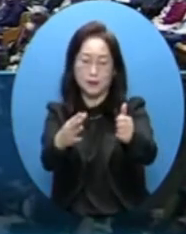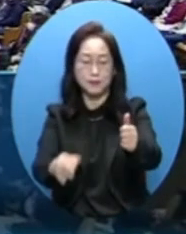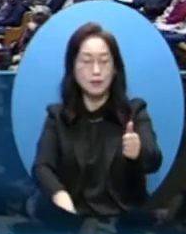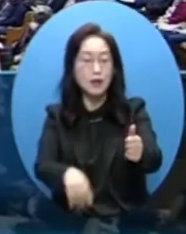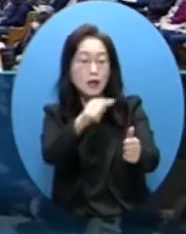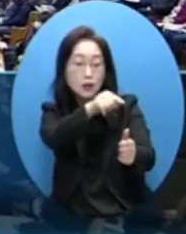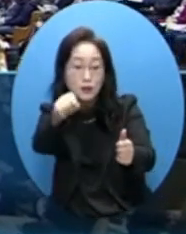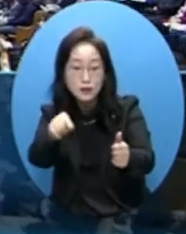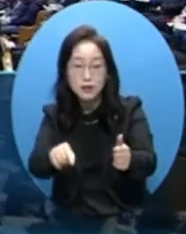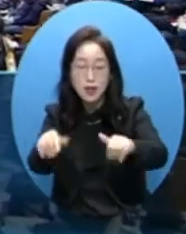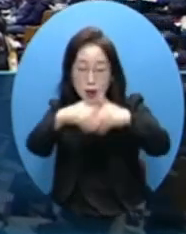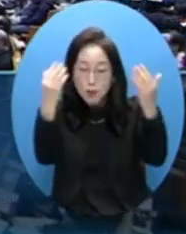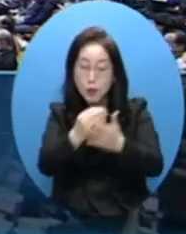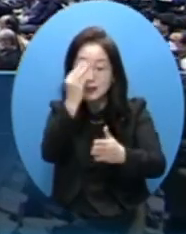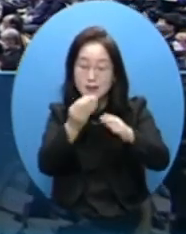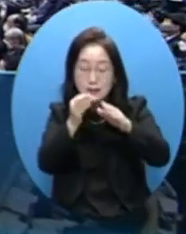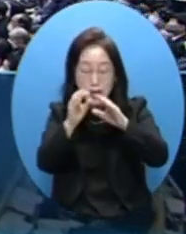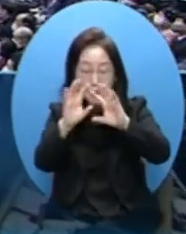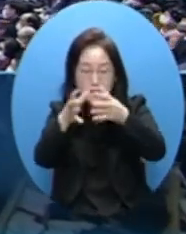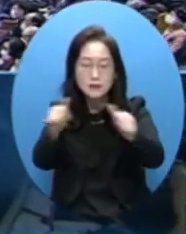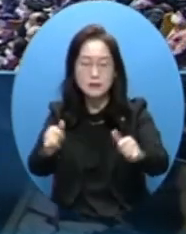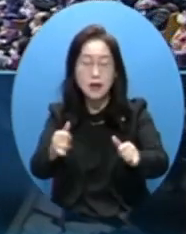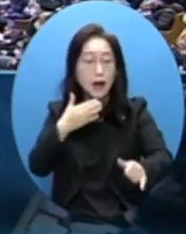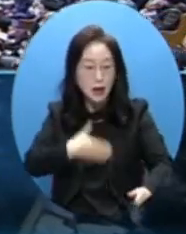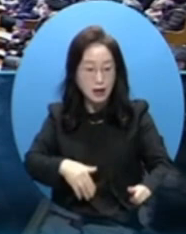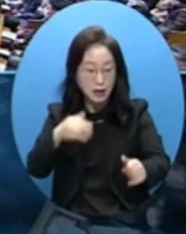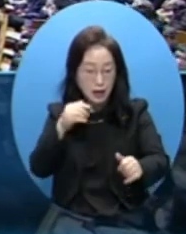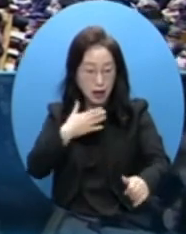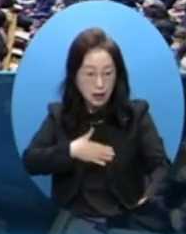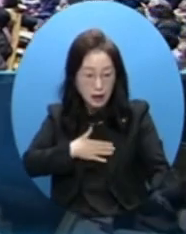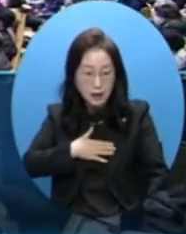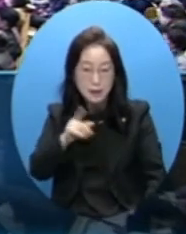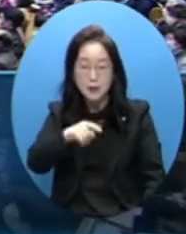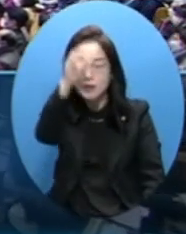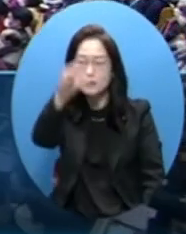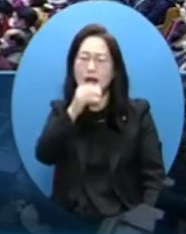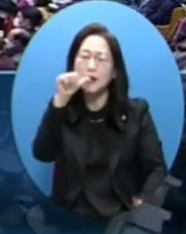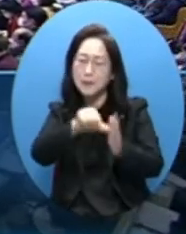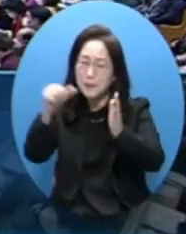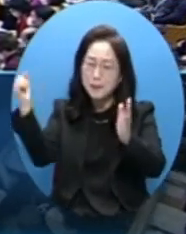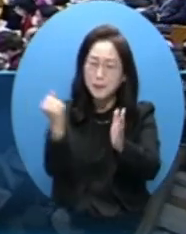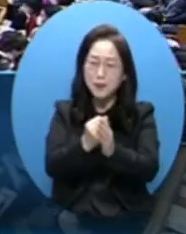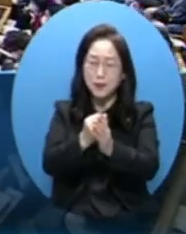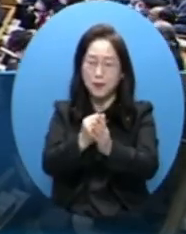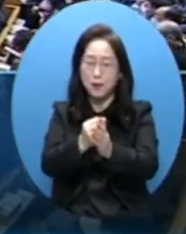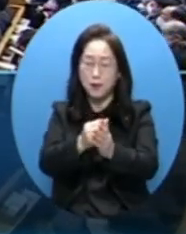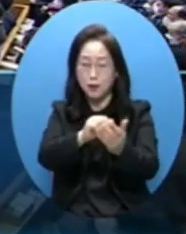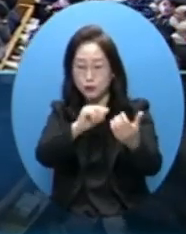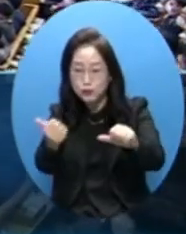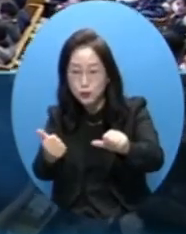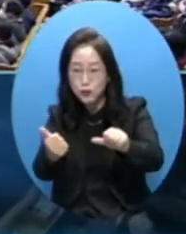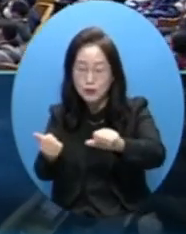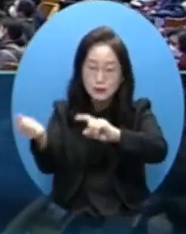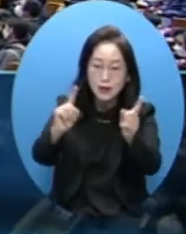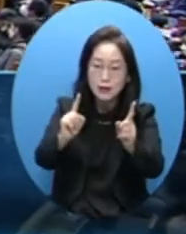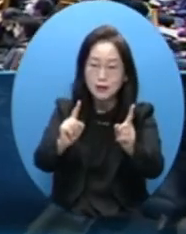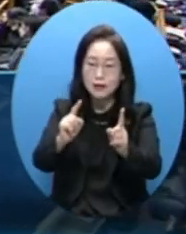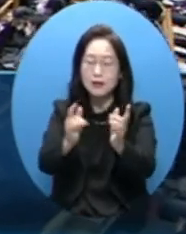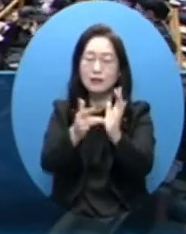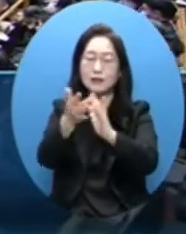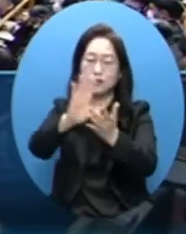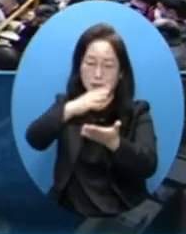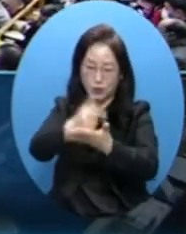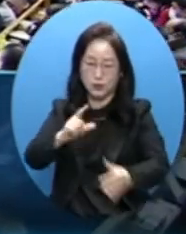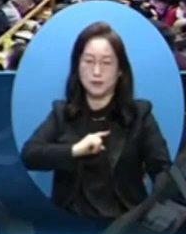너희와 모든 이스라엘 백성들은 알라. 너희가 십자가에 못 박고 하나님이 죽은 자 가운데서 살리신 나사렛 예수 그리스도